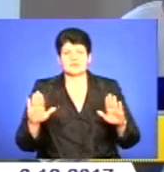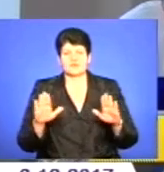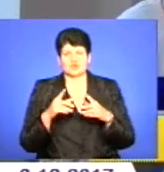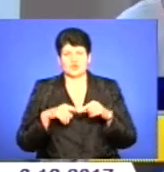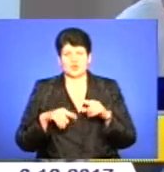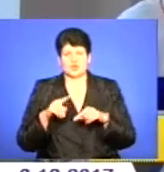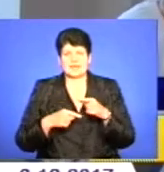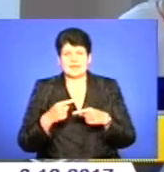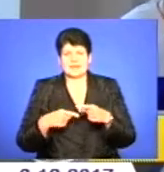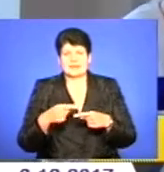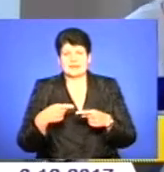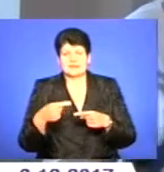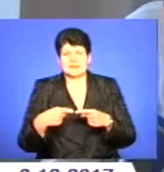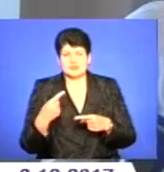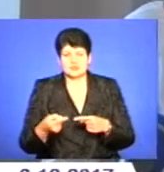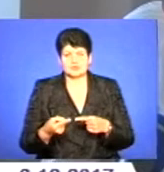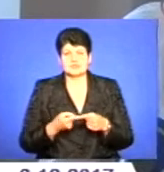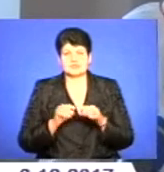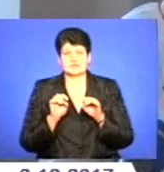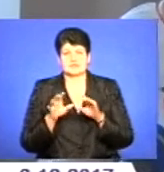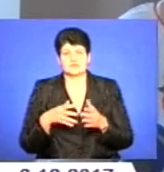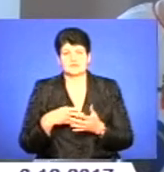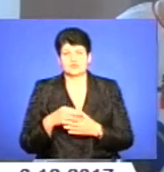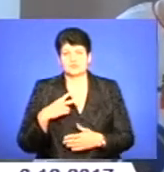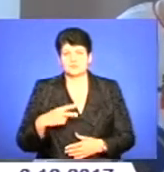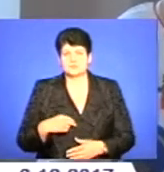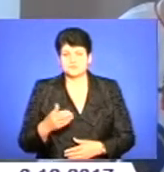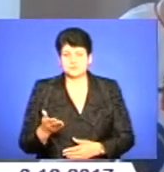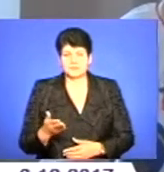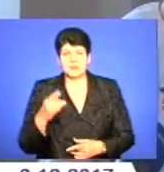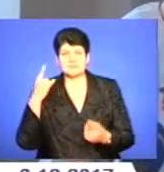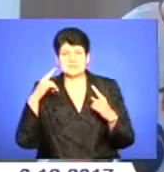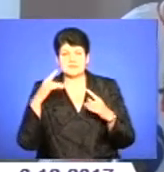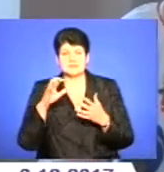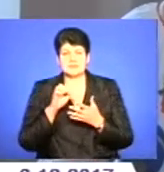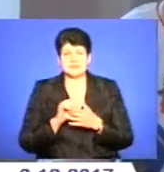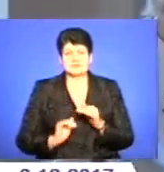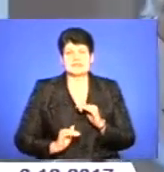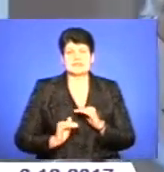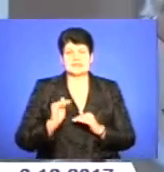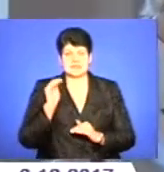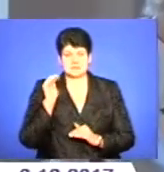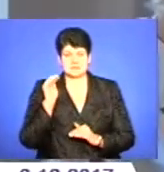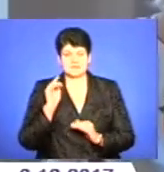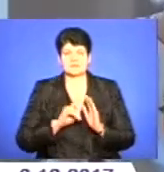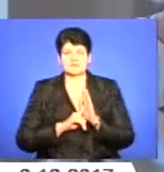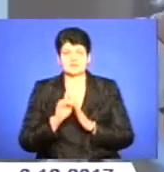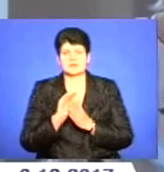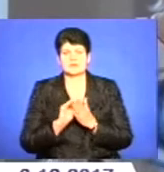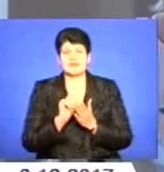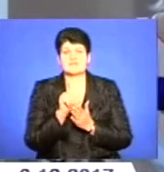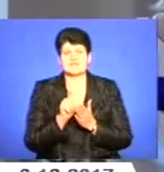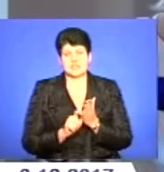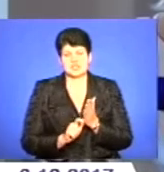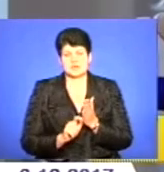І генетично, напевне, передалося це для моєї донечки. Тому мистецтвом ми займаємося з дитинства. Спочатку я написала вірш,